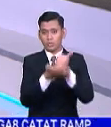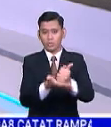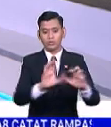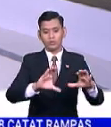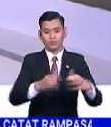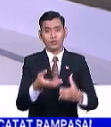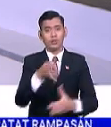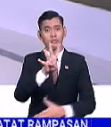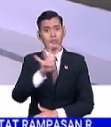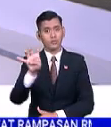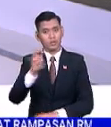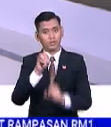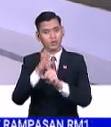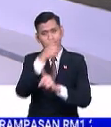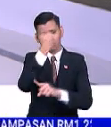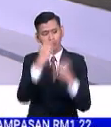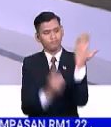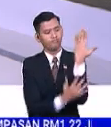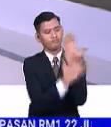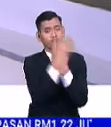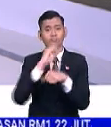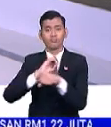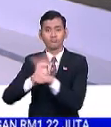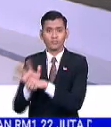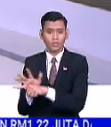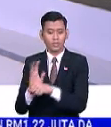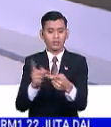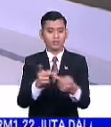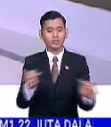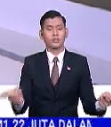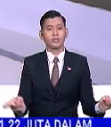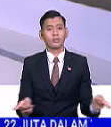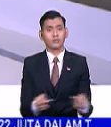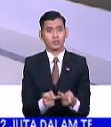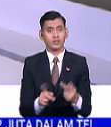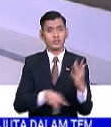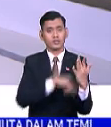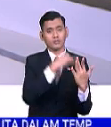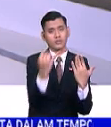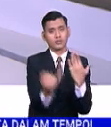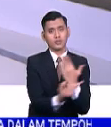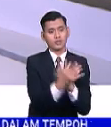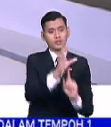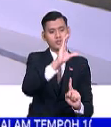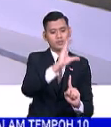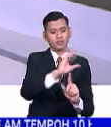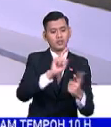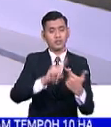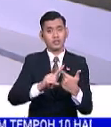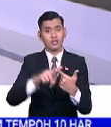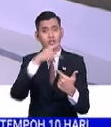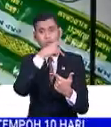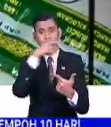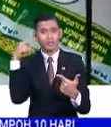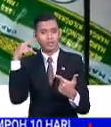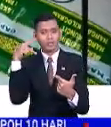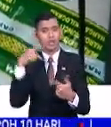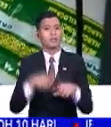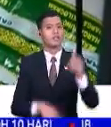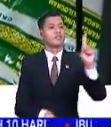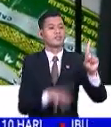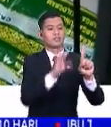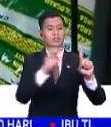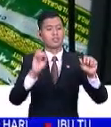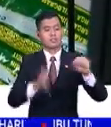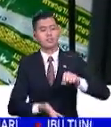terkesan dengan pandemik COVID-19 di sepanjang kawasan jajaran projek di Ceras dan Kajang. 100 bakul